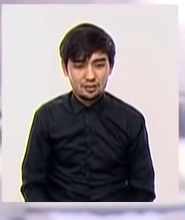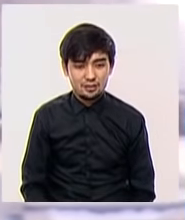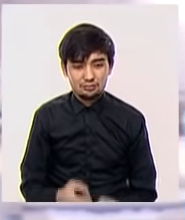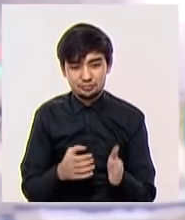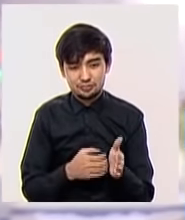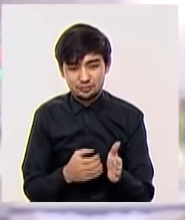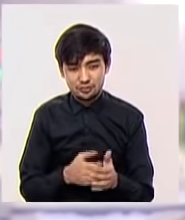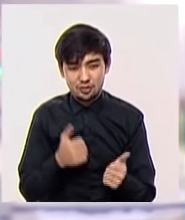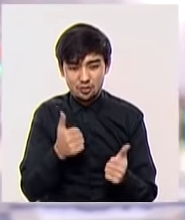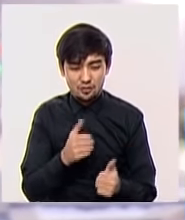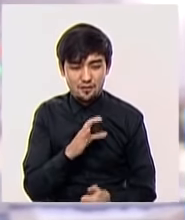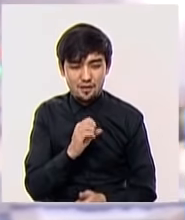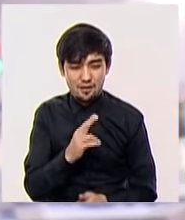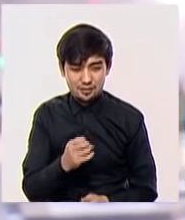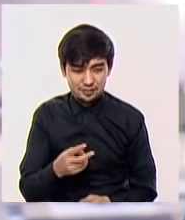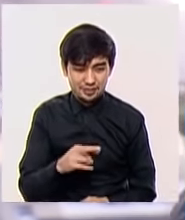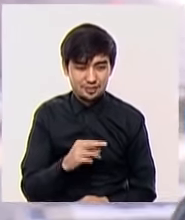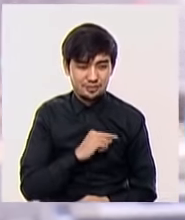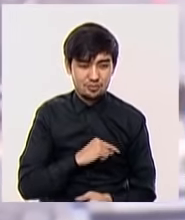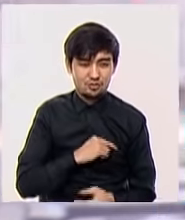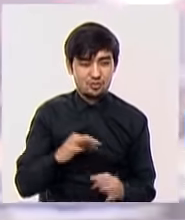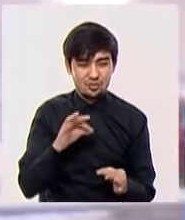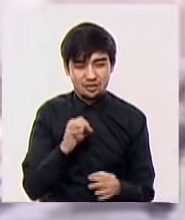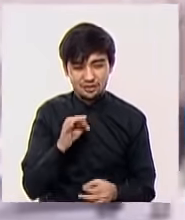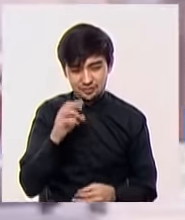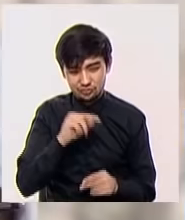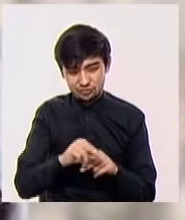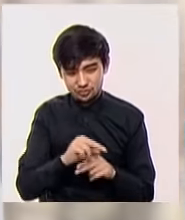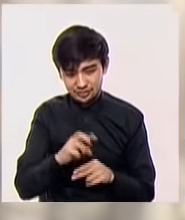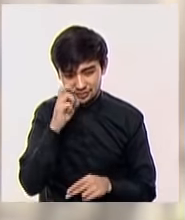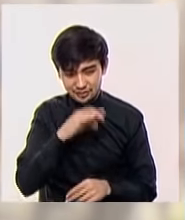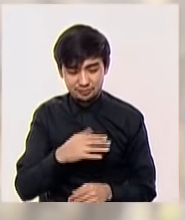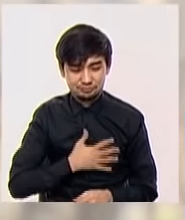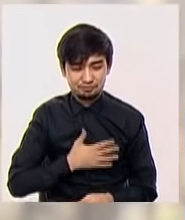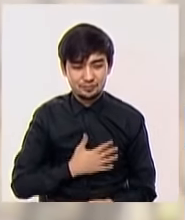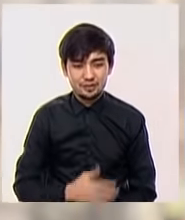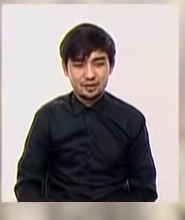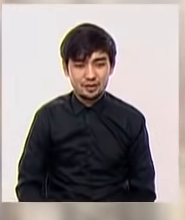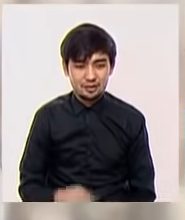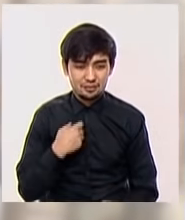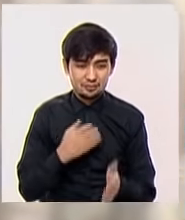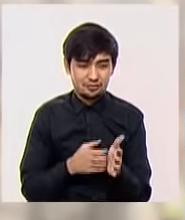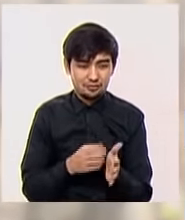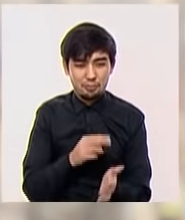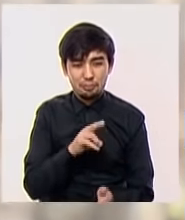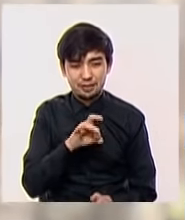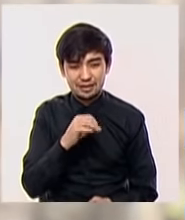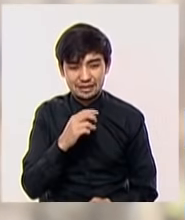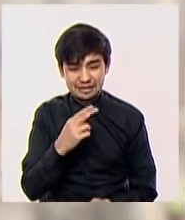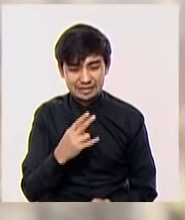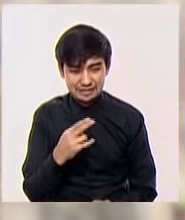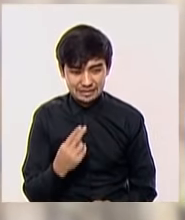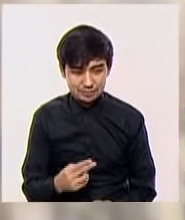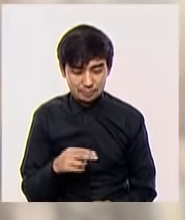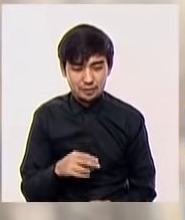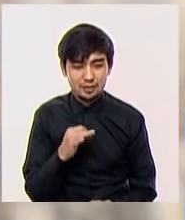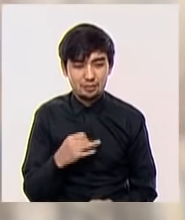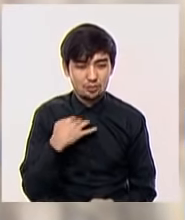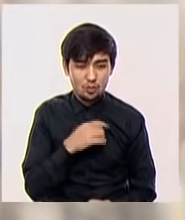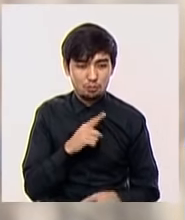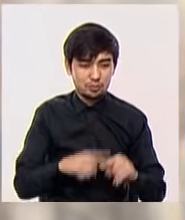хороших вакансий и обучение стране самой может просто да как бы отсутствия принципов и все мы хотим очень